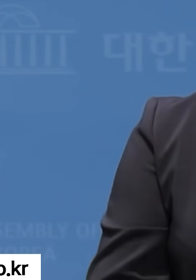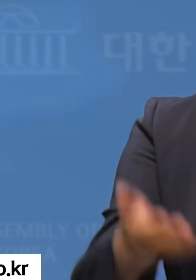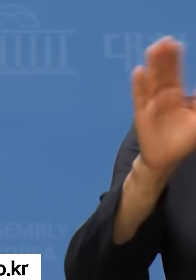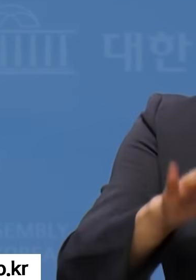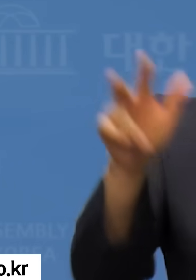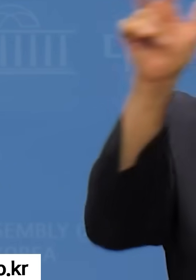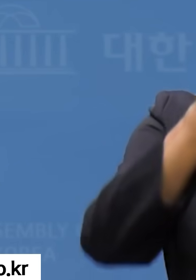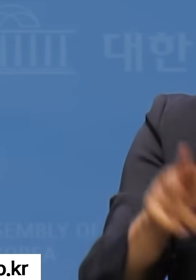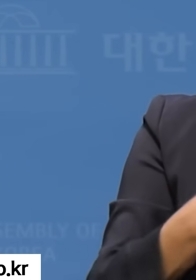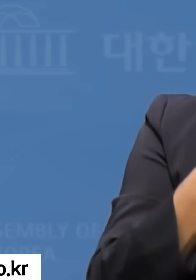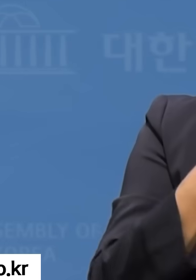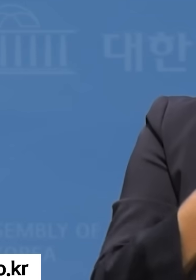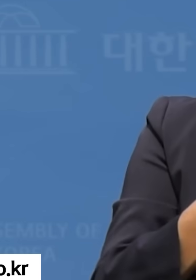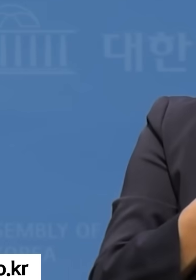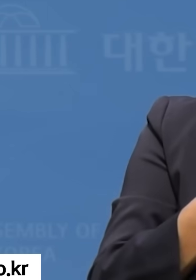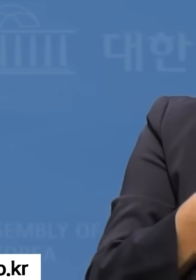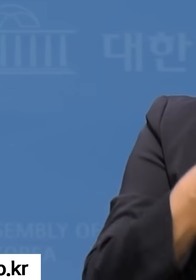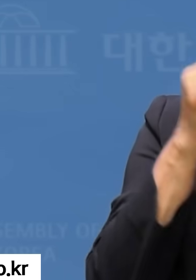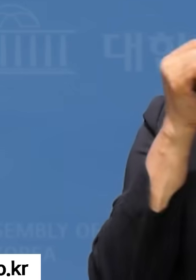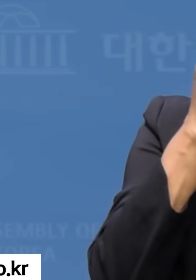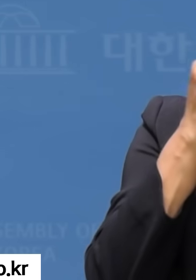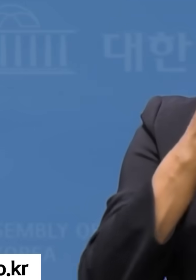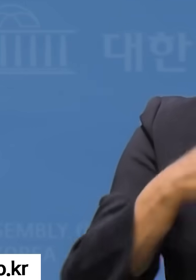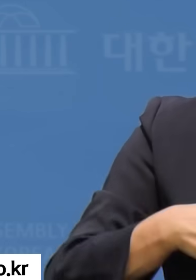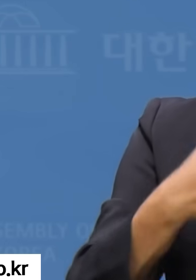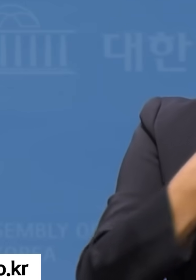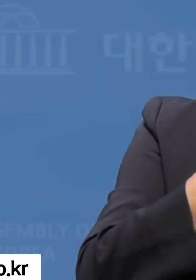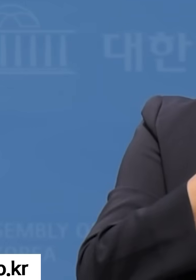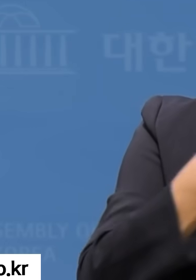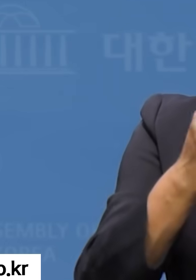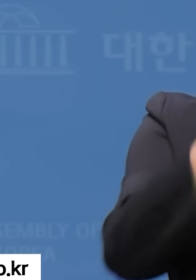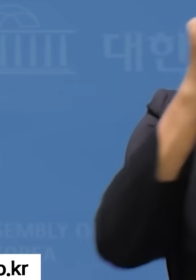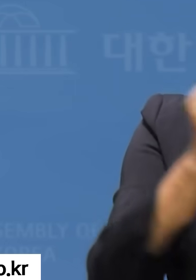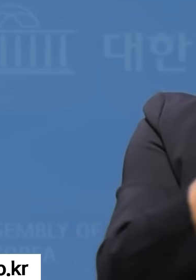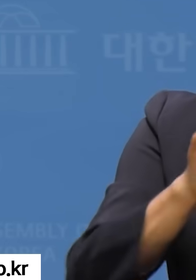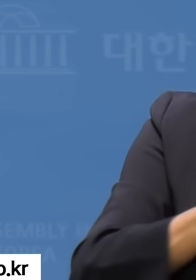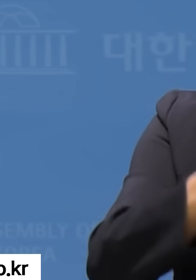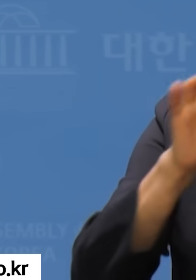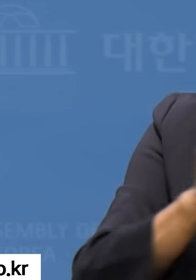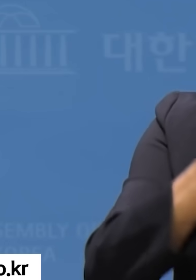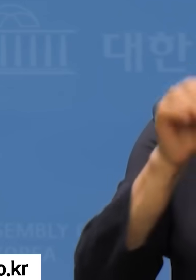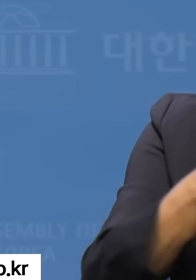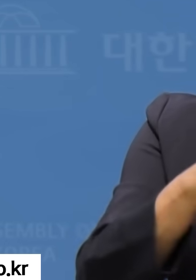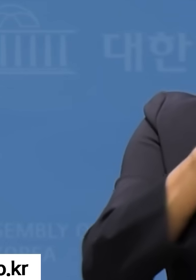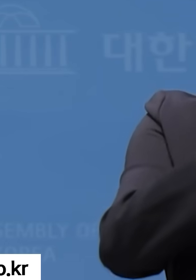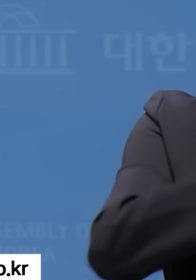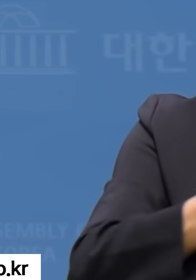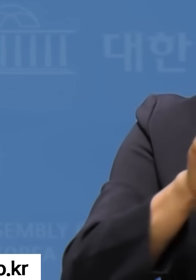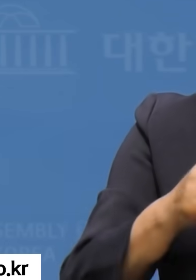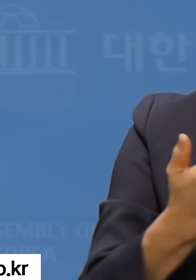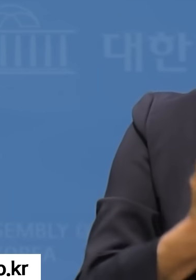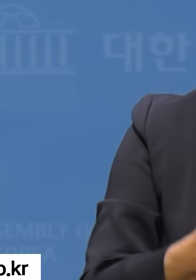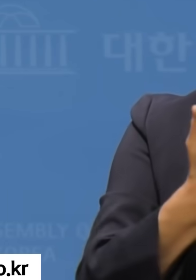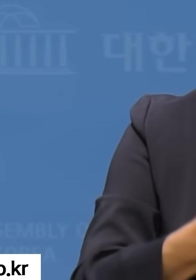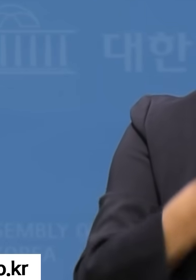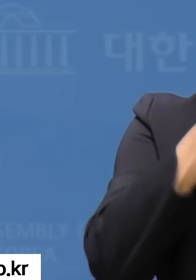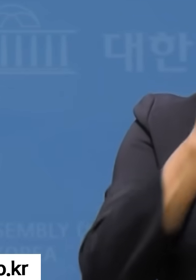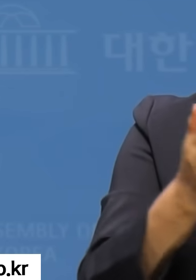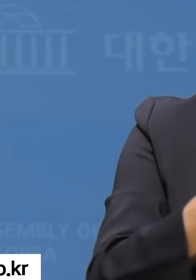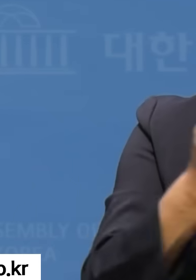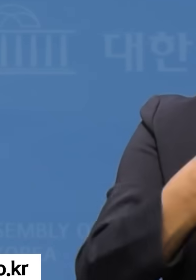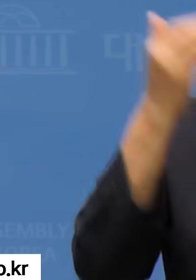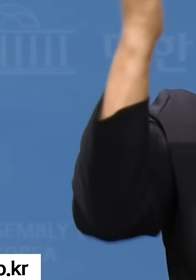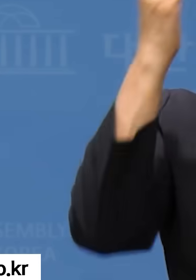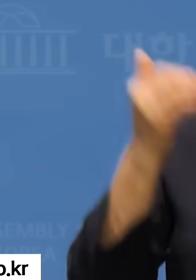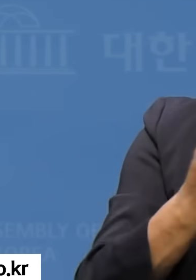하지만 한반도 안보 상황이 엄중함에도 우리 사회의 혼란과 남남 갈등만 부추기는 것이 현재